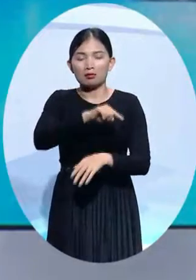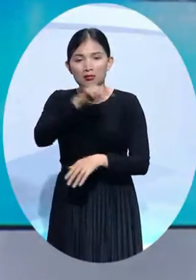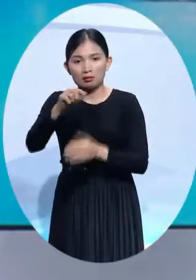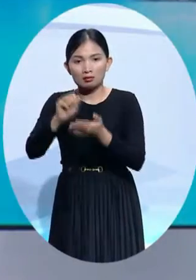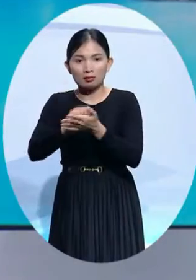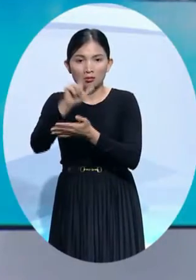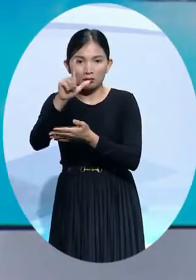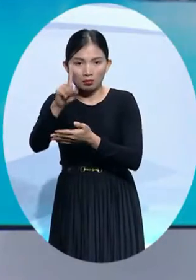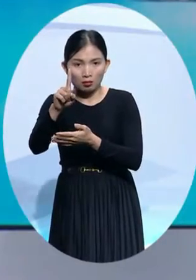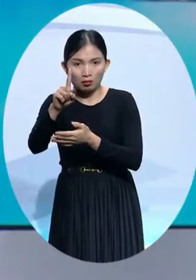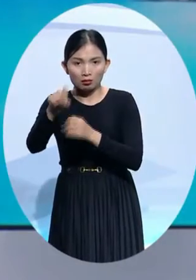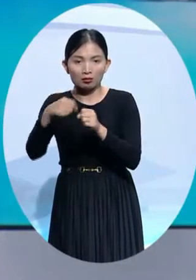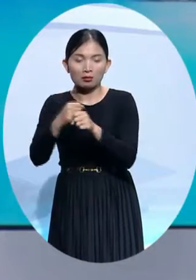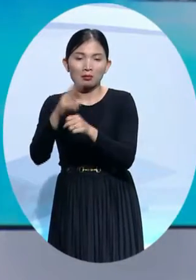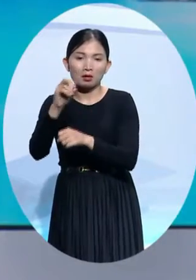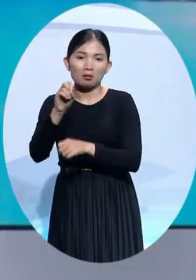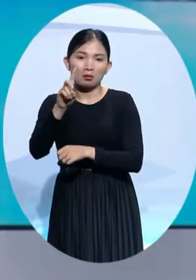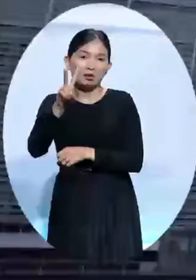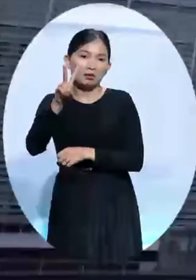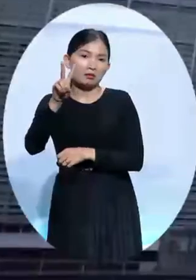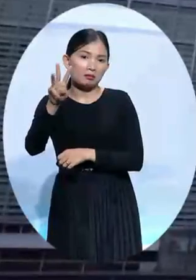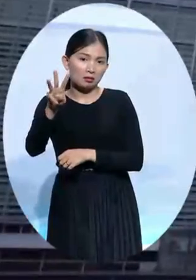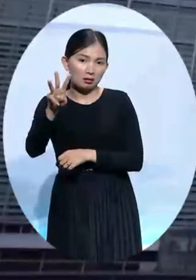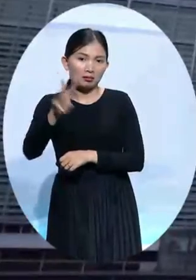tin vừa được Hội đồng châu Âu công bố.